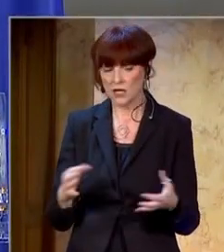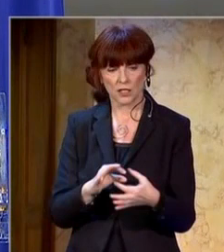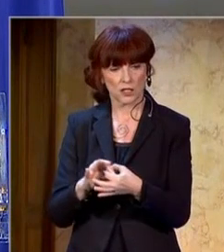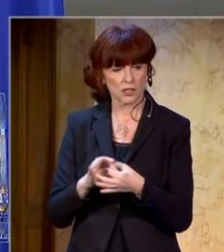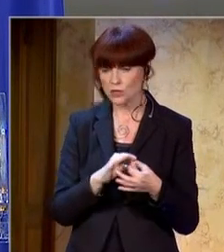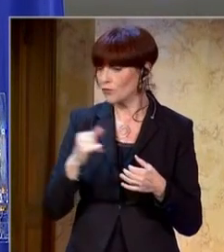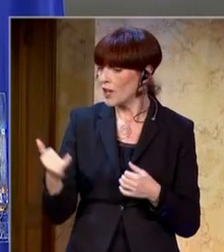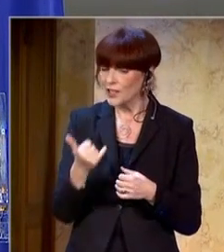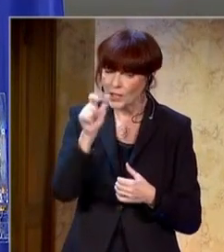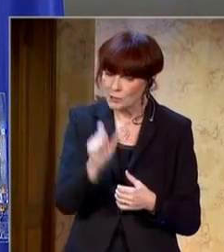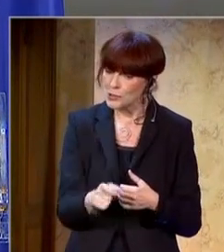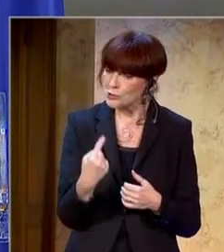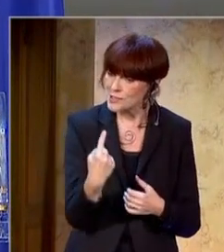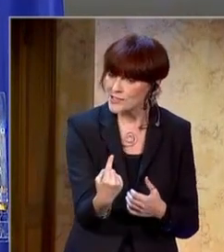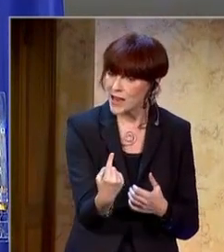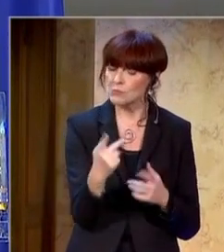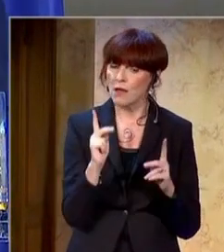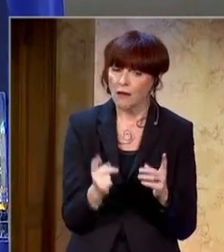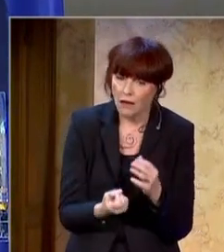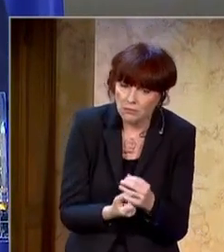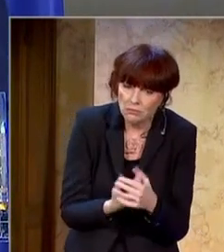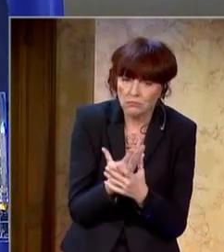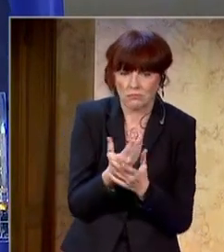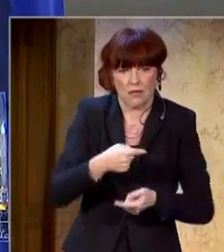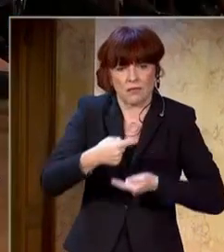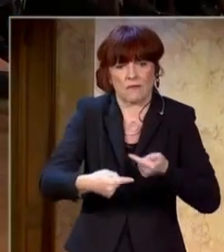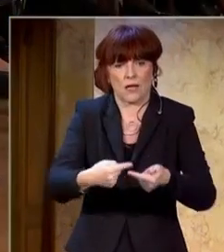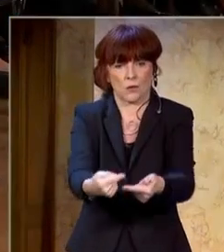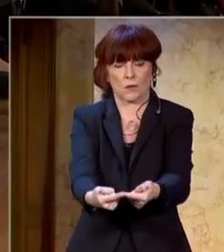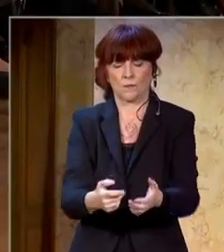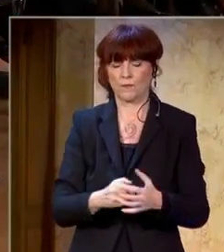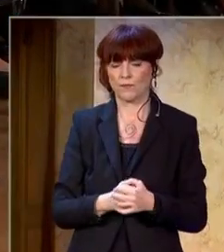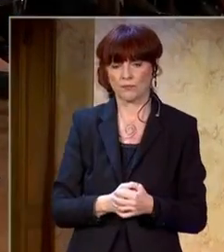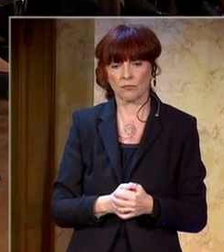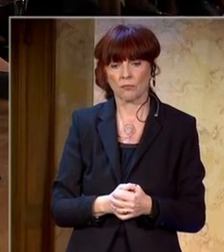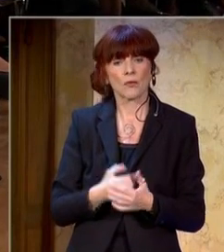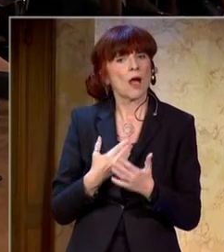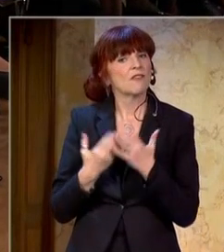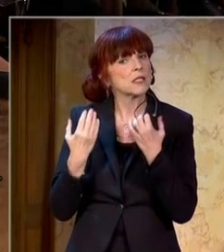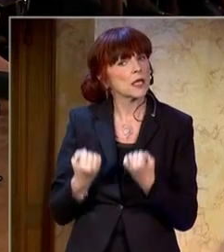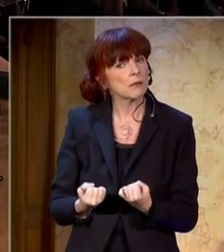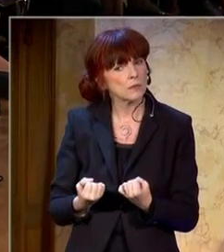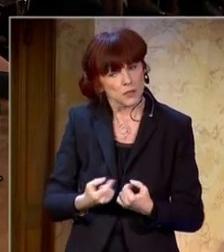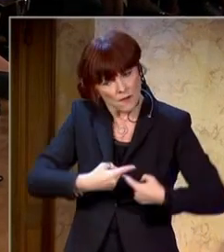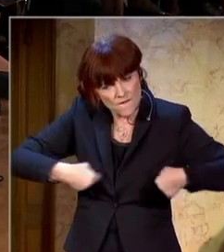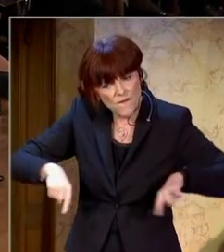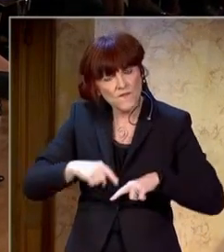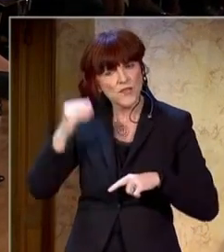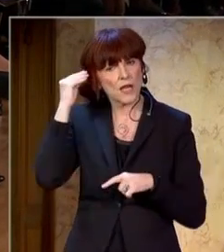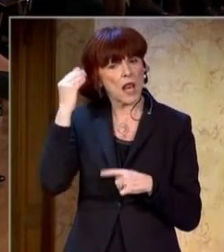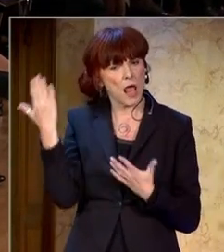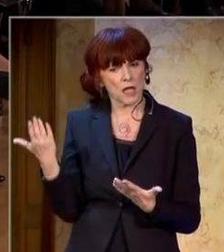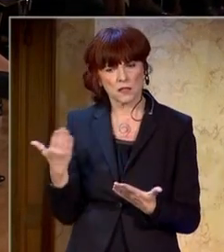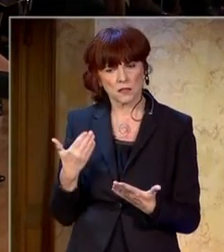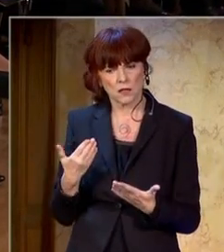jeder wirklich selbst entfalten und selbst ermächtigen. Das Fazit ist also, was haben wir gelernt aus diesen